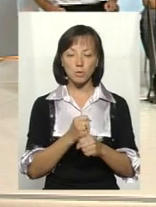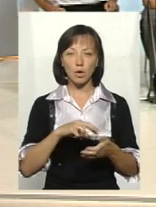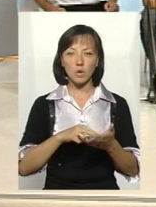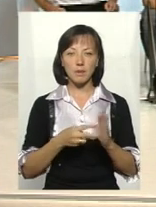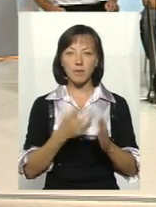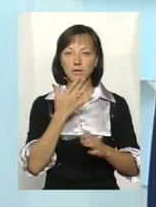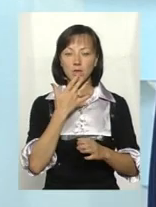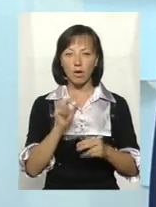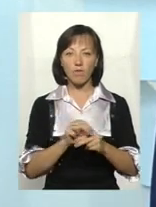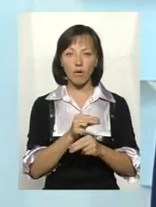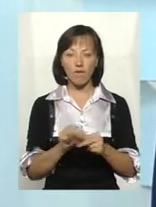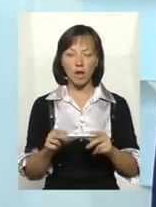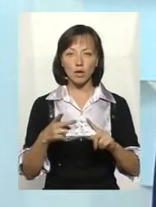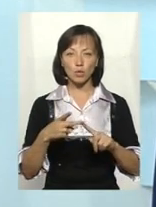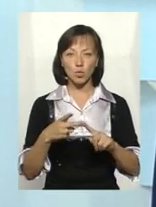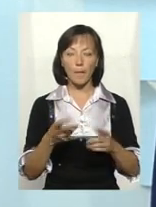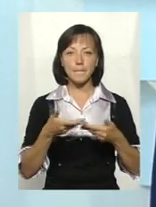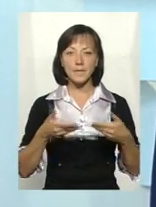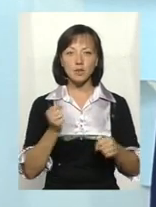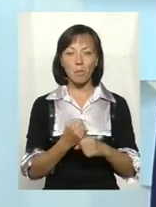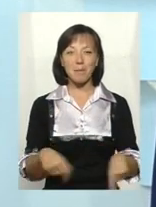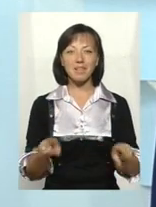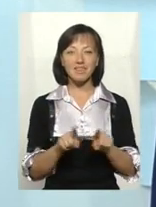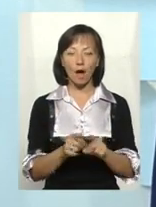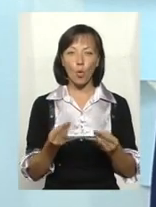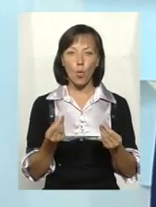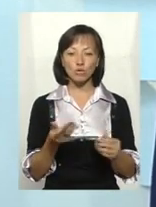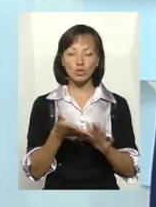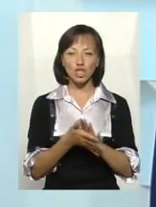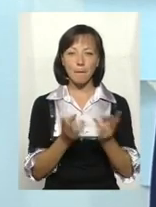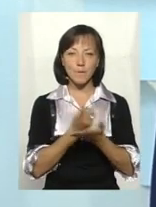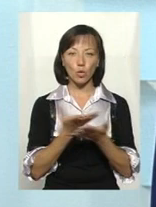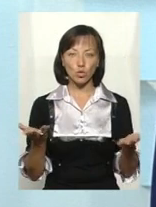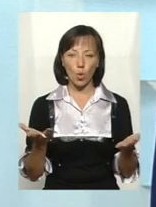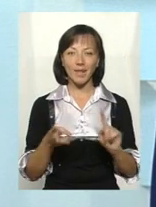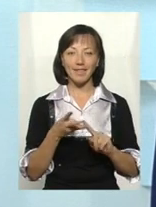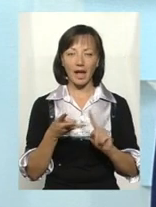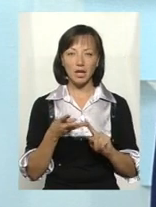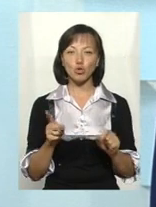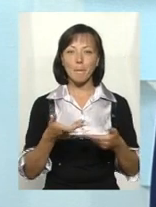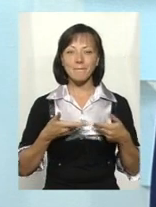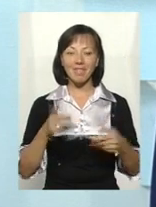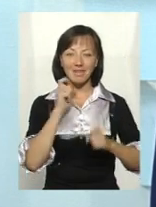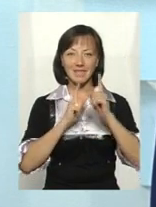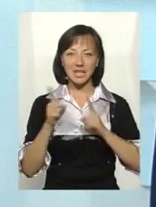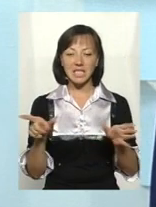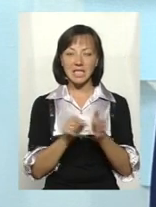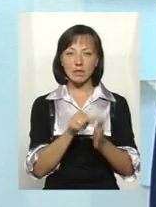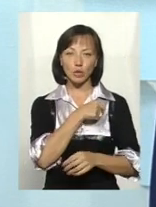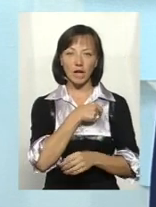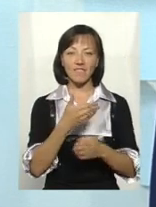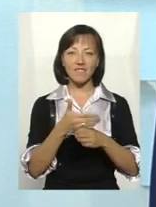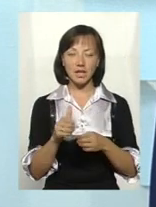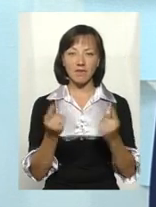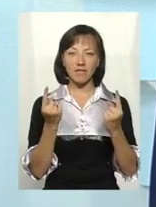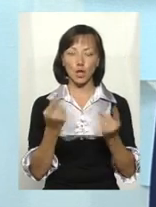концепцію національного виховання. Друге, що ми зробимо так, щоб кошти йшли прозоро. Третє, що ми на сесіях з депутатами